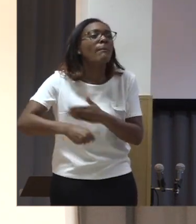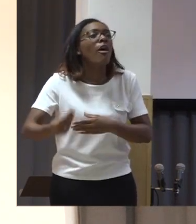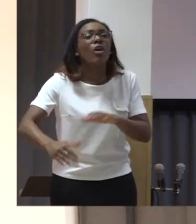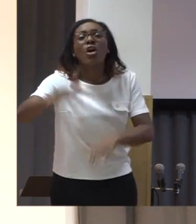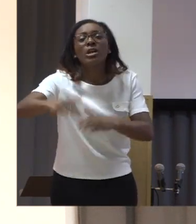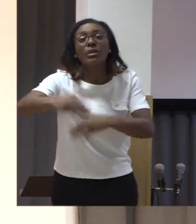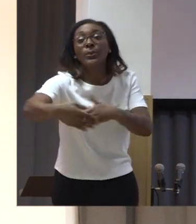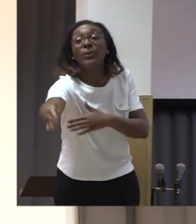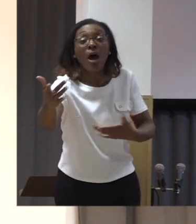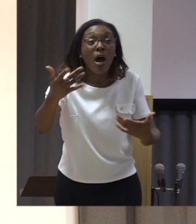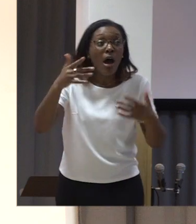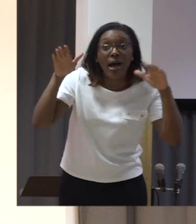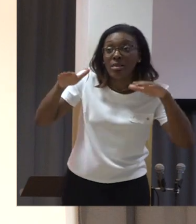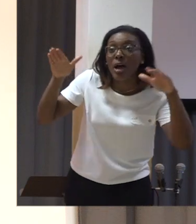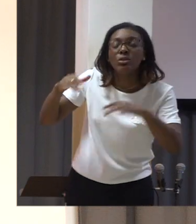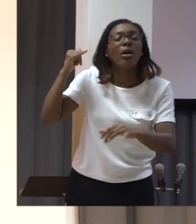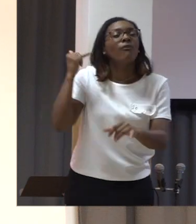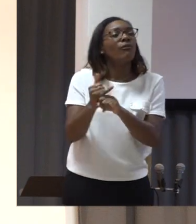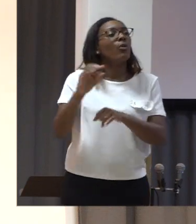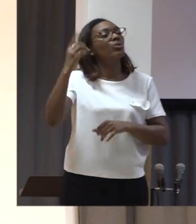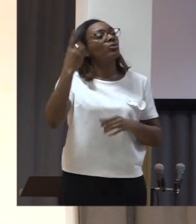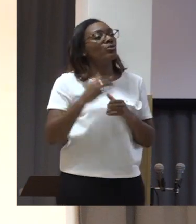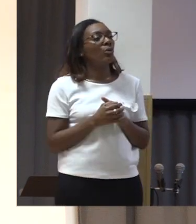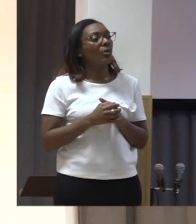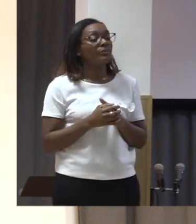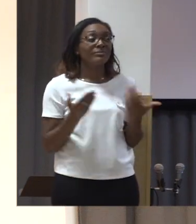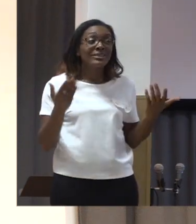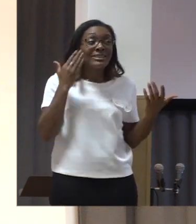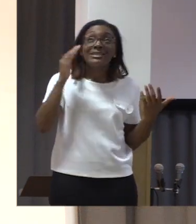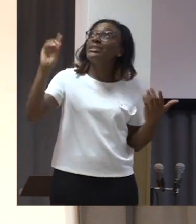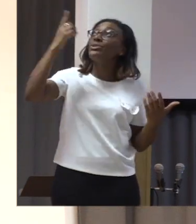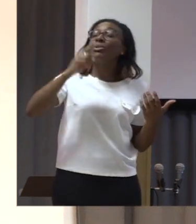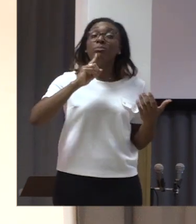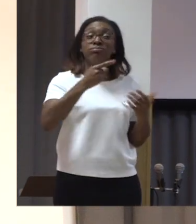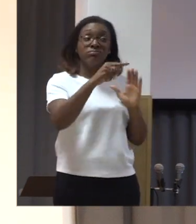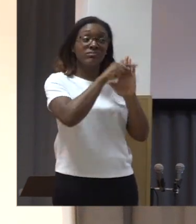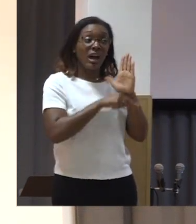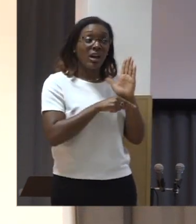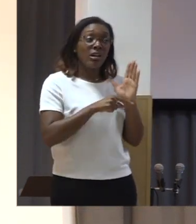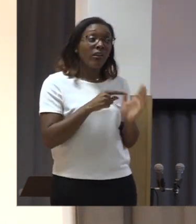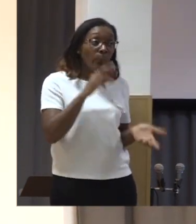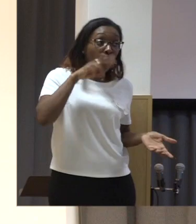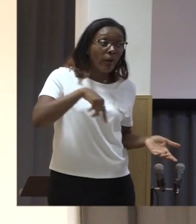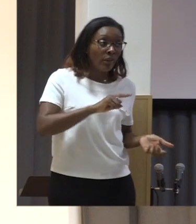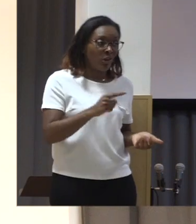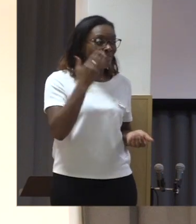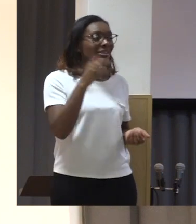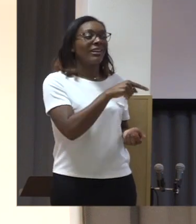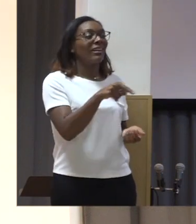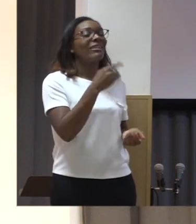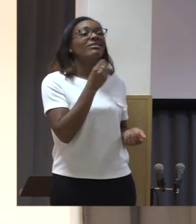savez, quand Dieu donne un ordre, ce n'est pas pour rien qu'il le donne. Il savait que son peuple était rebelle. Il savait que son